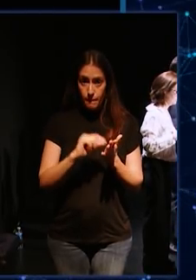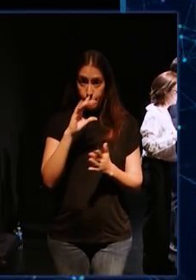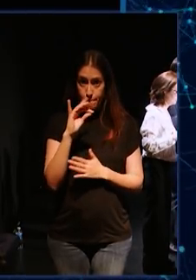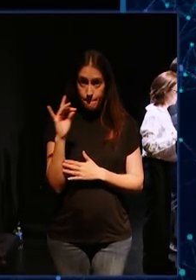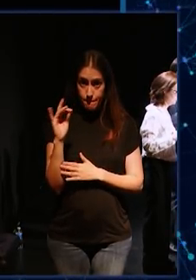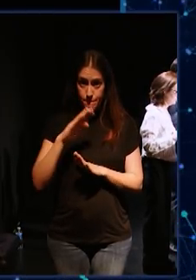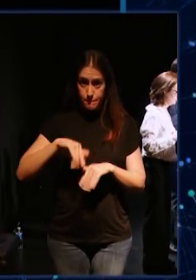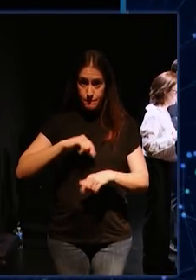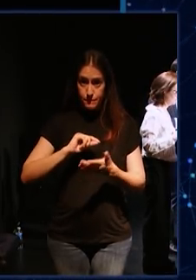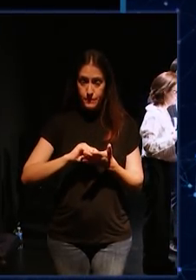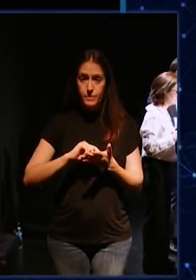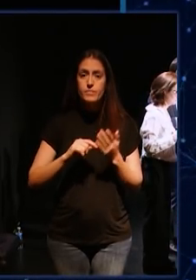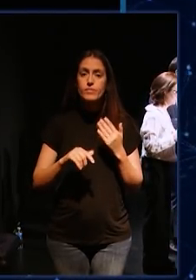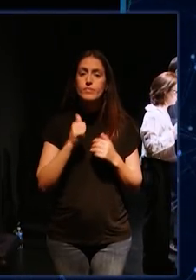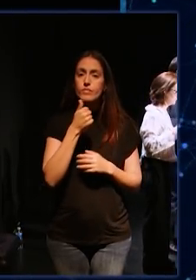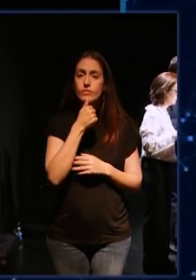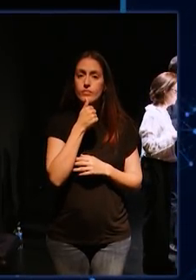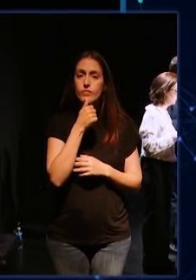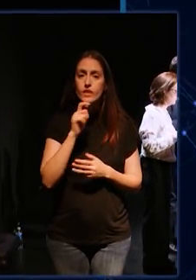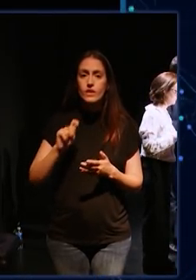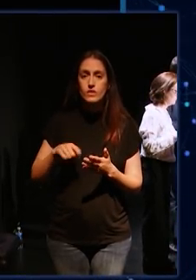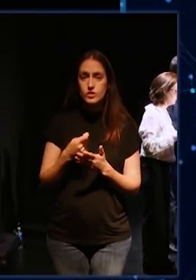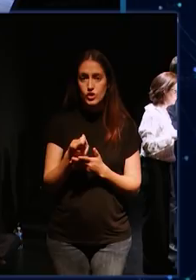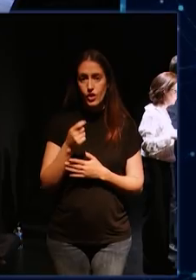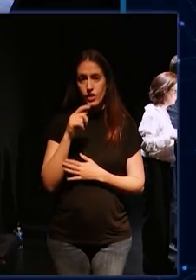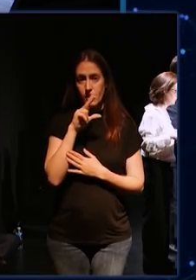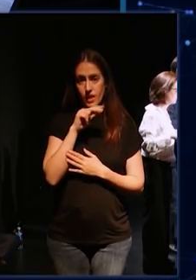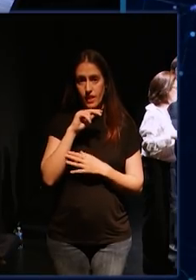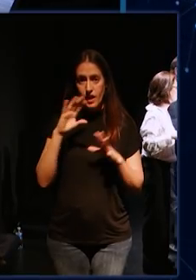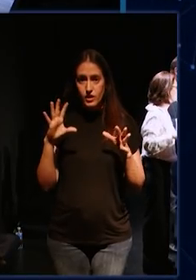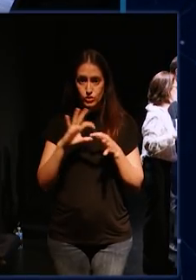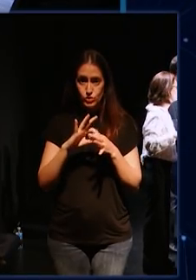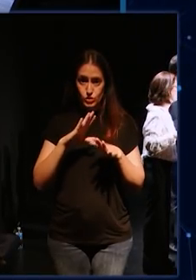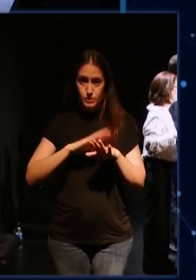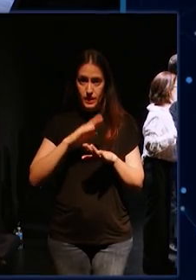minut final començarà per Jordi Nadal, de Junts per Cardedeu.